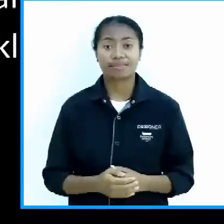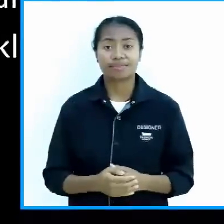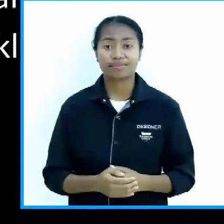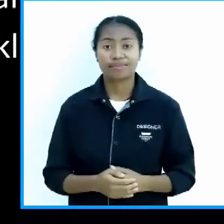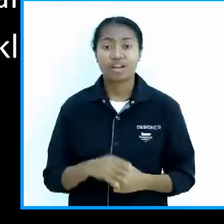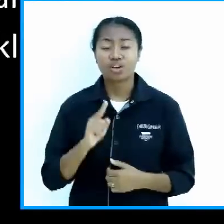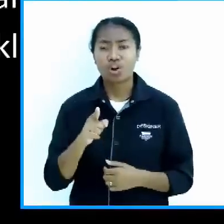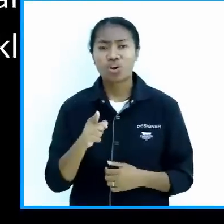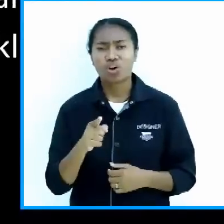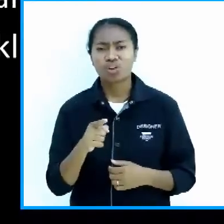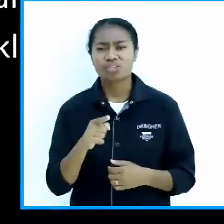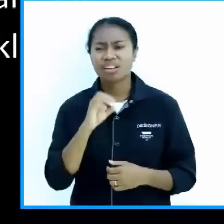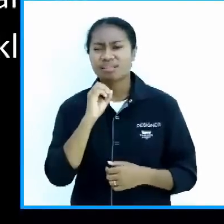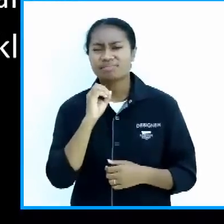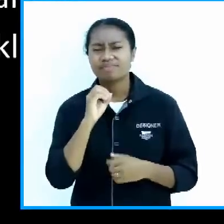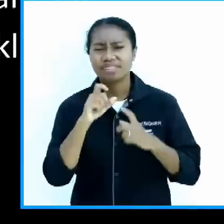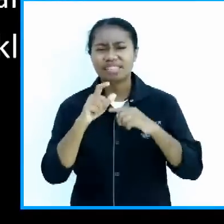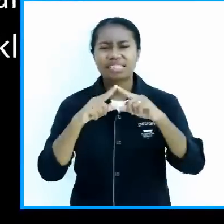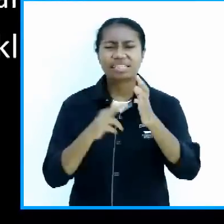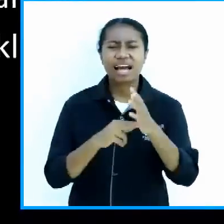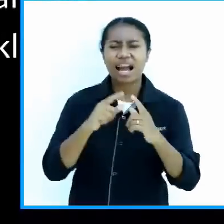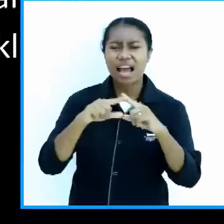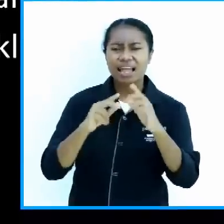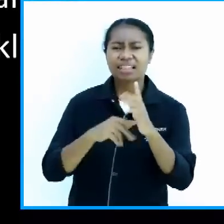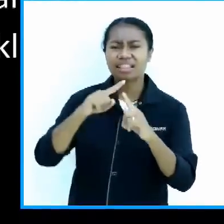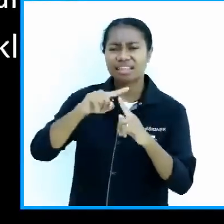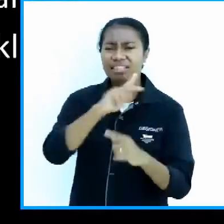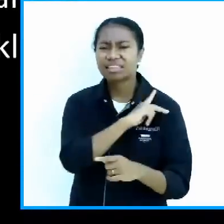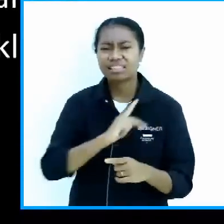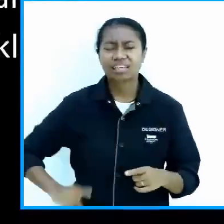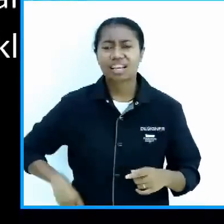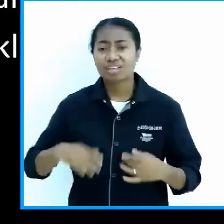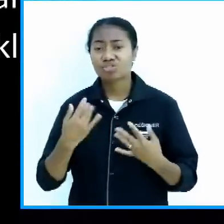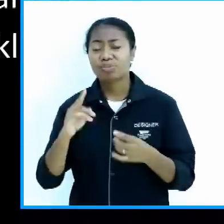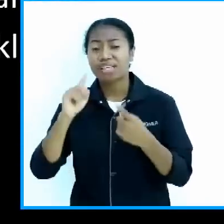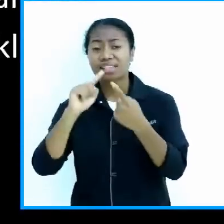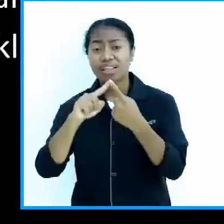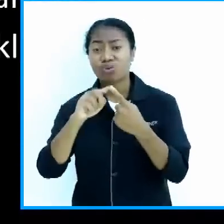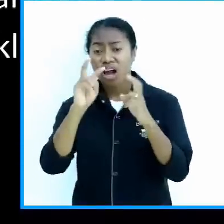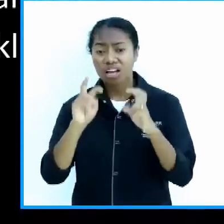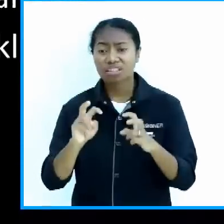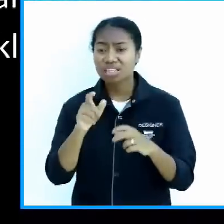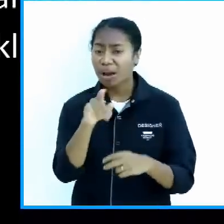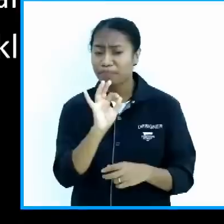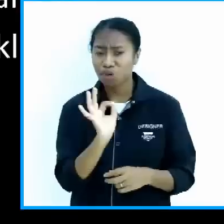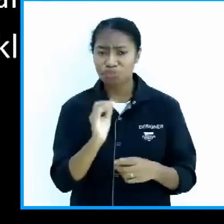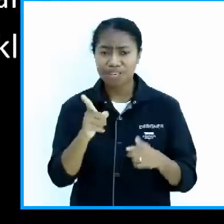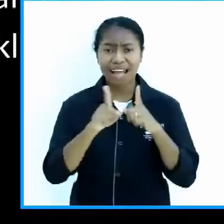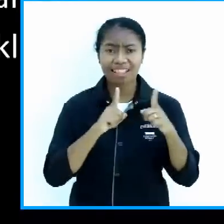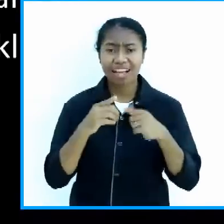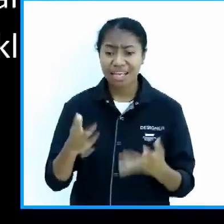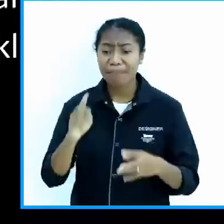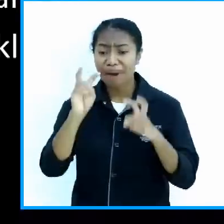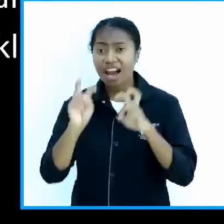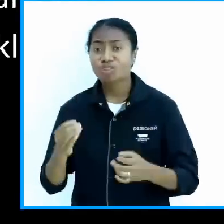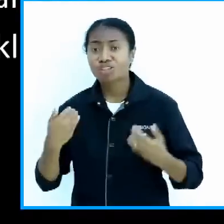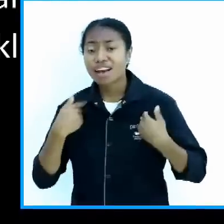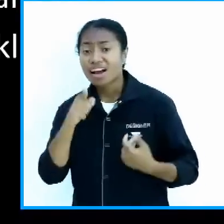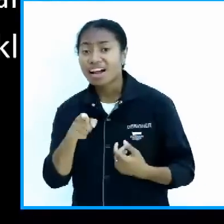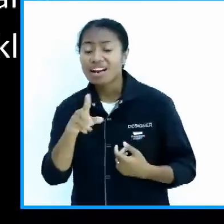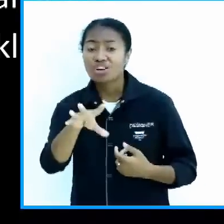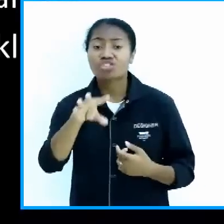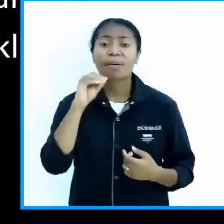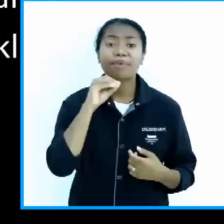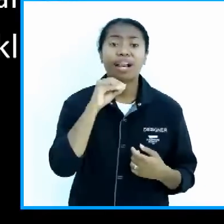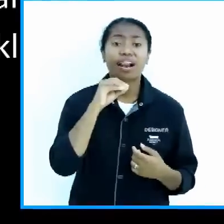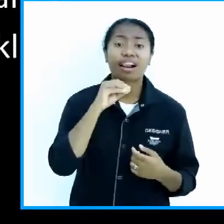belum datang. Kenapa dia harus ada? Ya karena namanya DNA-nya mau diambil ya. DNA itu diambil dari bagian tubuh, terserah bagian tubuh mana, tapi harus ada